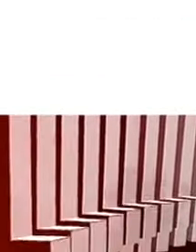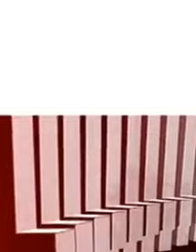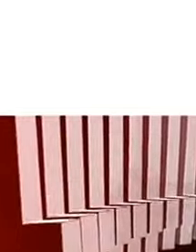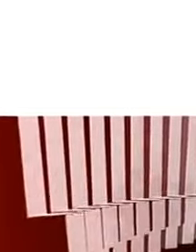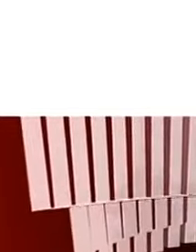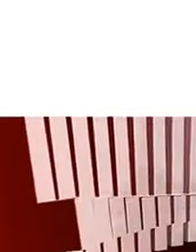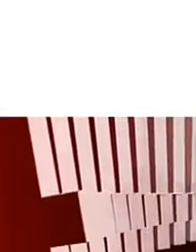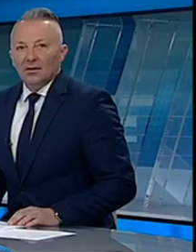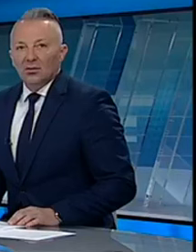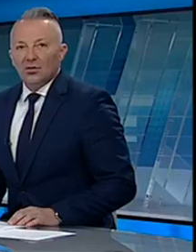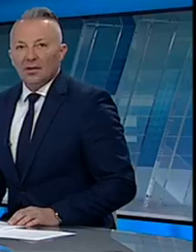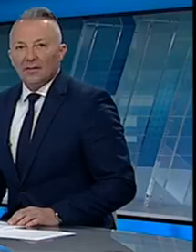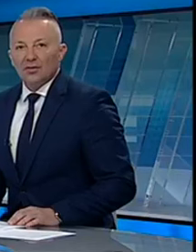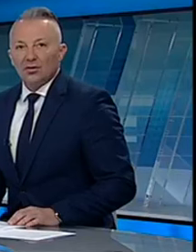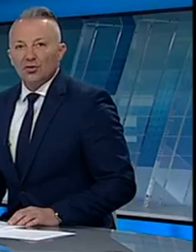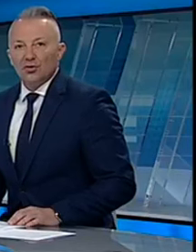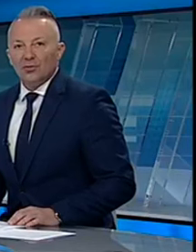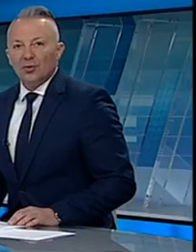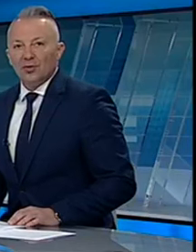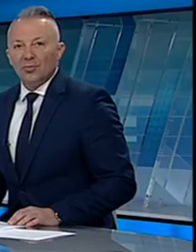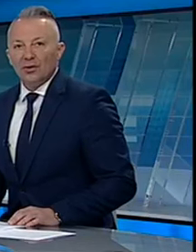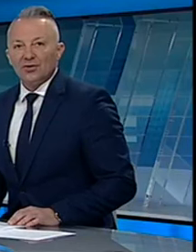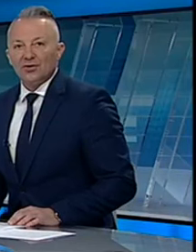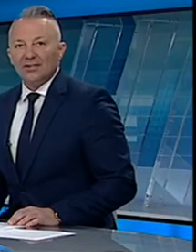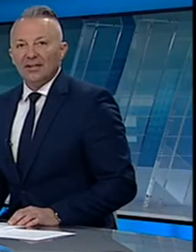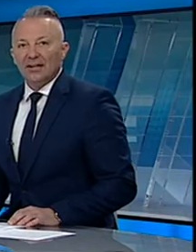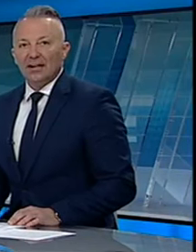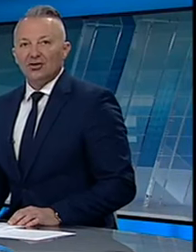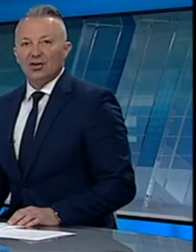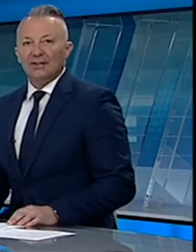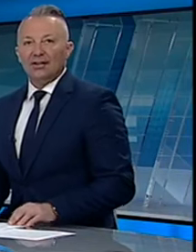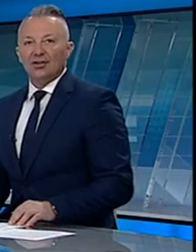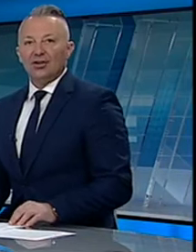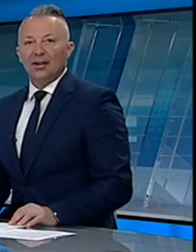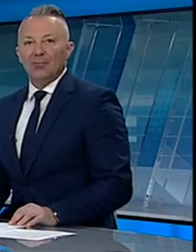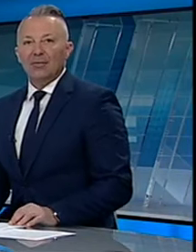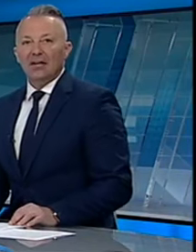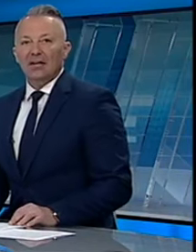U Hrvatskoj su ponovno u porastu sitne krađe, teške